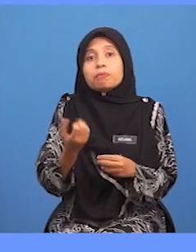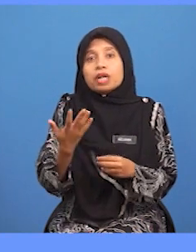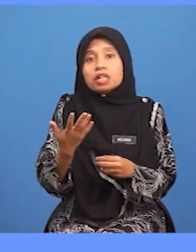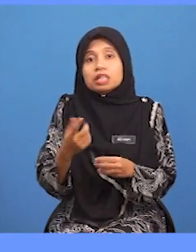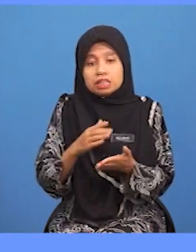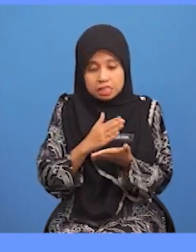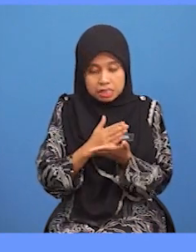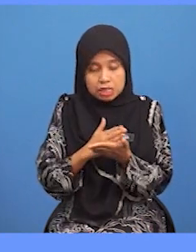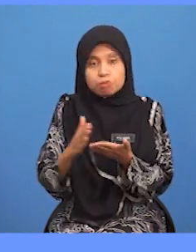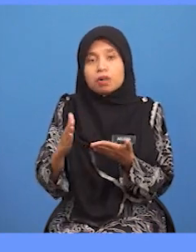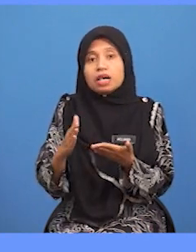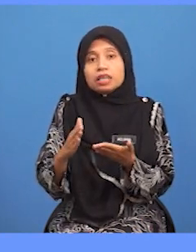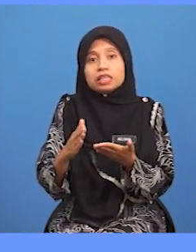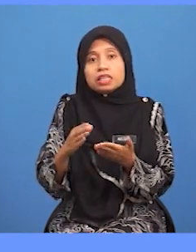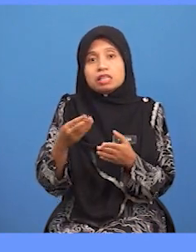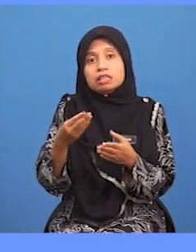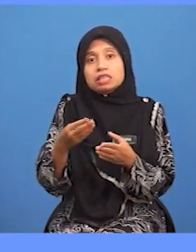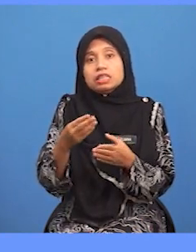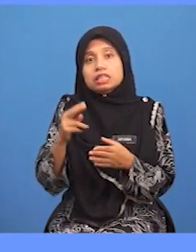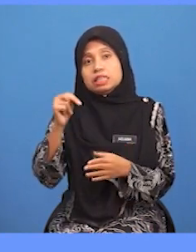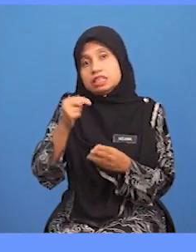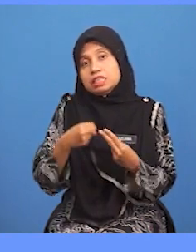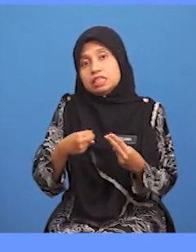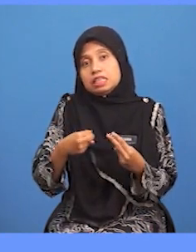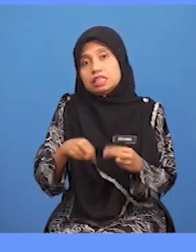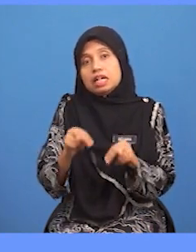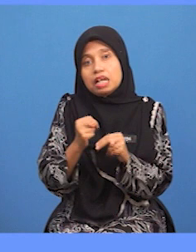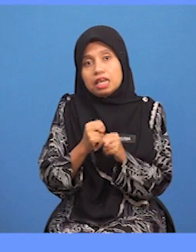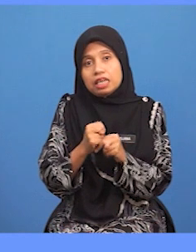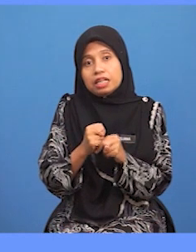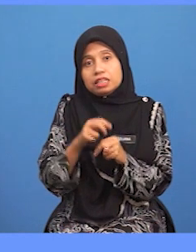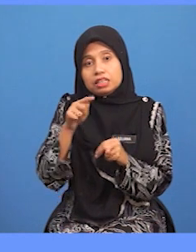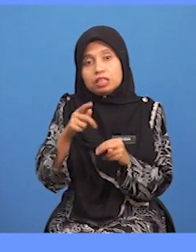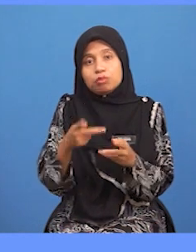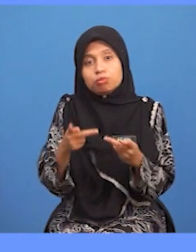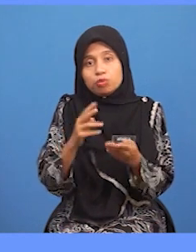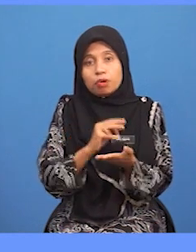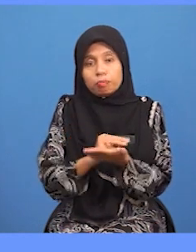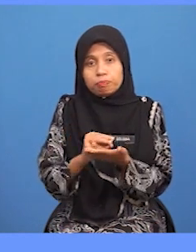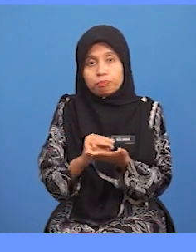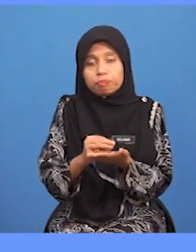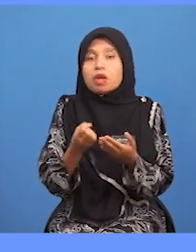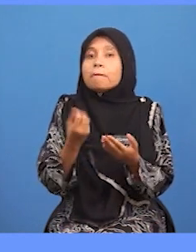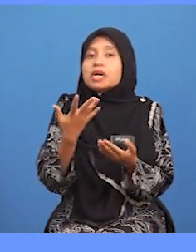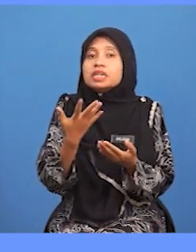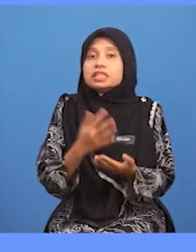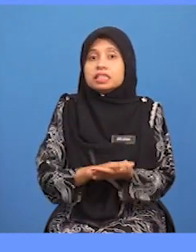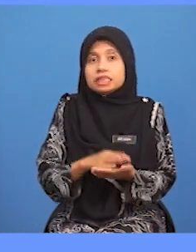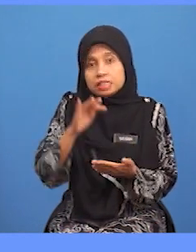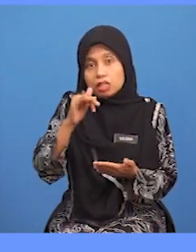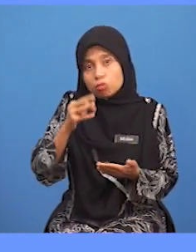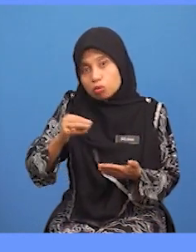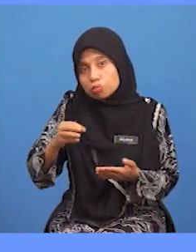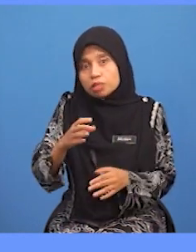RM30,660 dibahagikan nilai margin caruman seunit RM2. Berapakah jumlah titik pulang modal yang